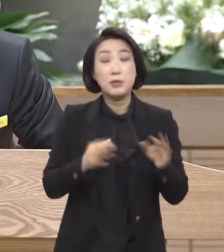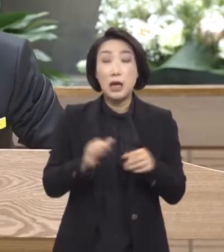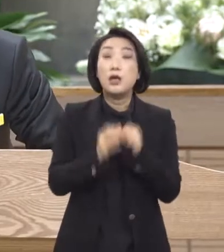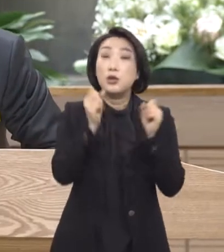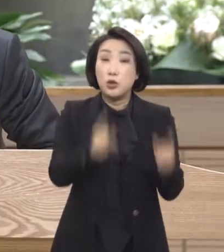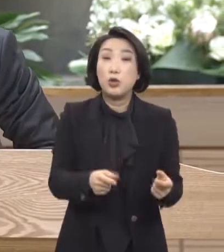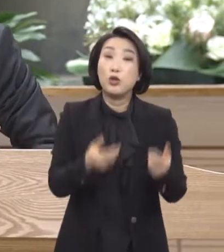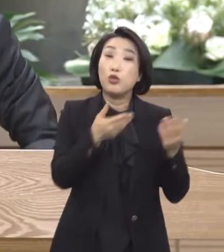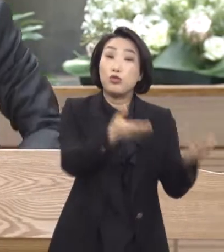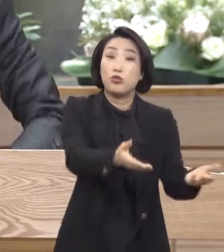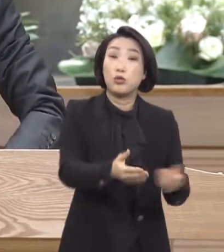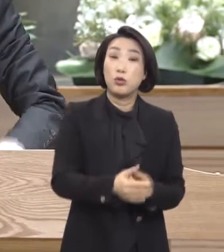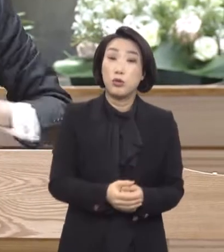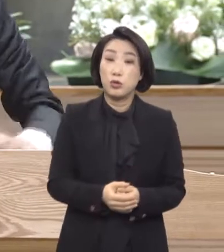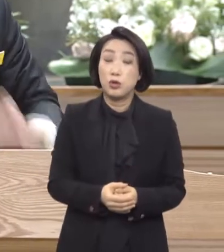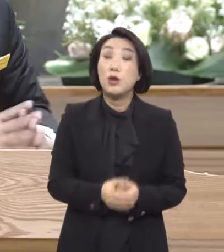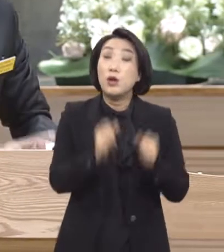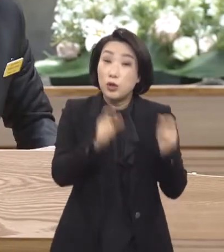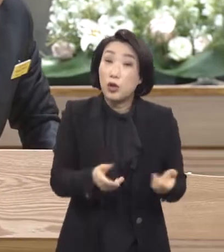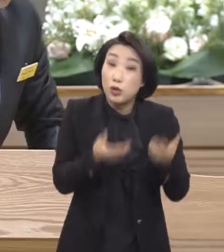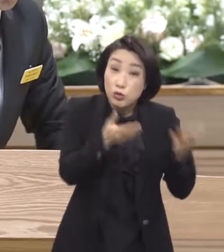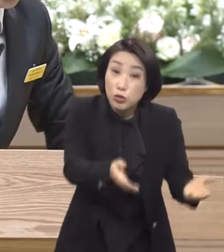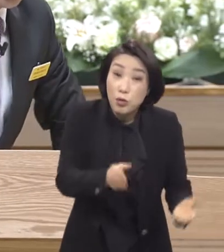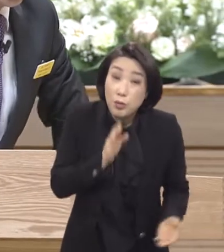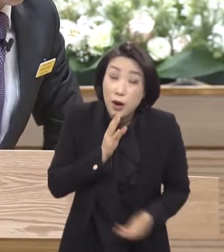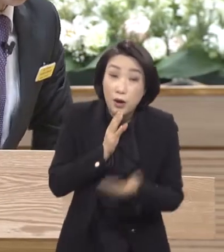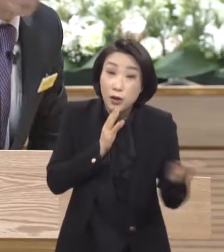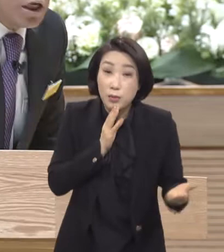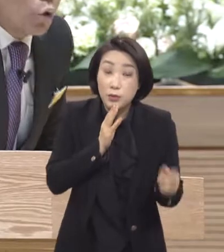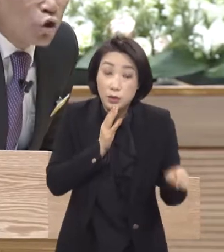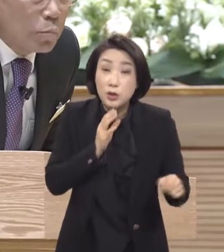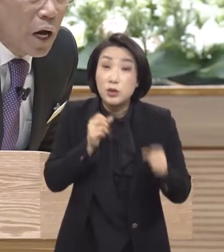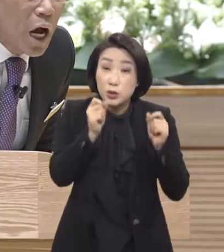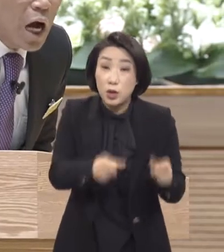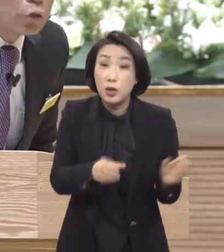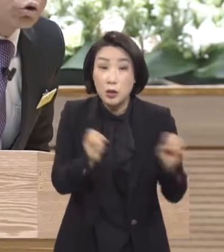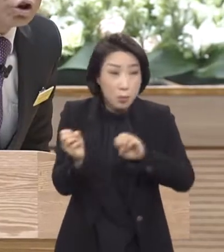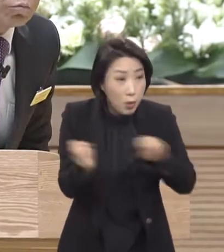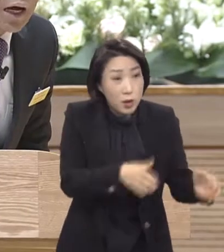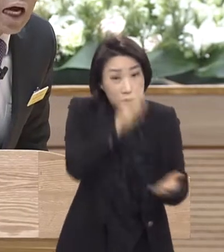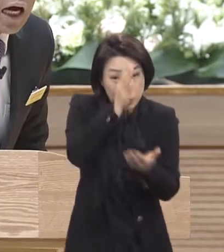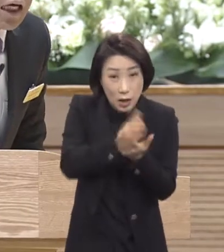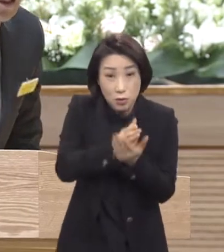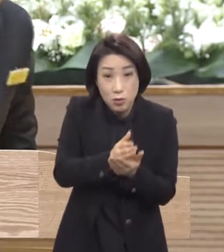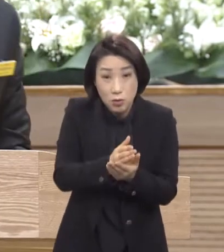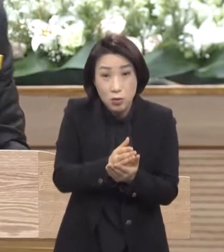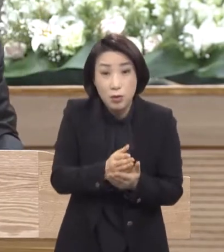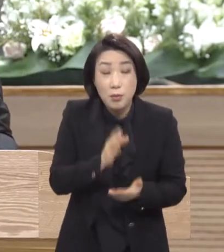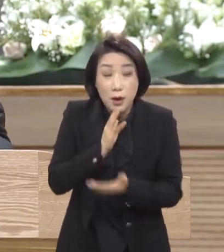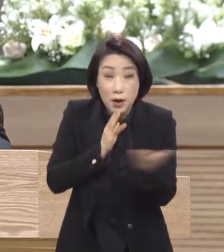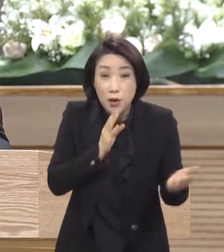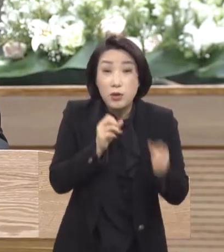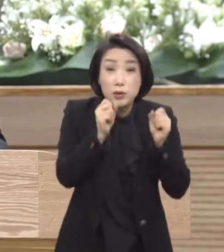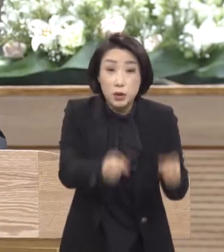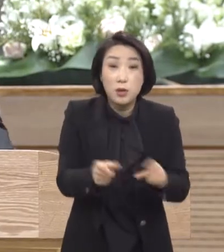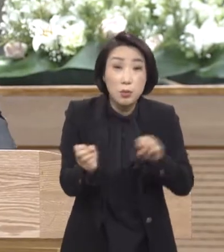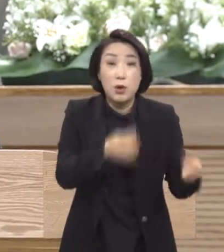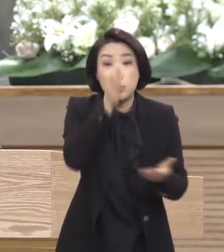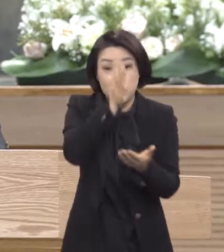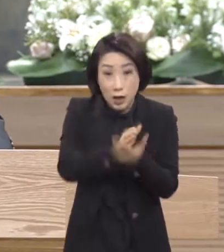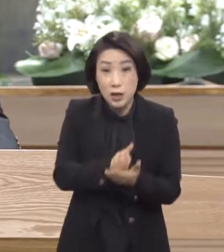기회를 말하고 있는 거야. 이 기회를 말하고 있는 거야. 기회 놓지 마. 놓치지 마. 기회 놓치지